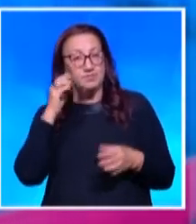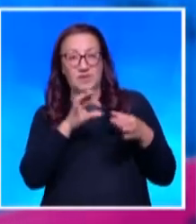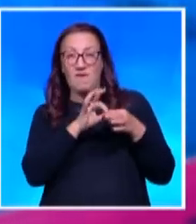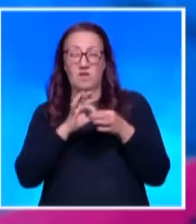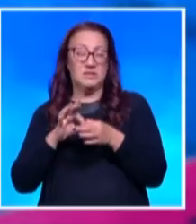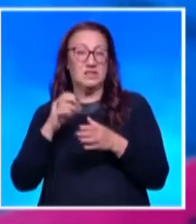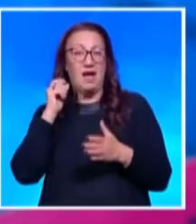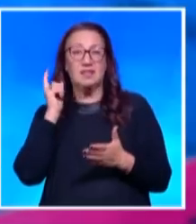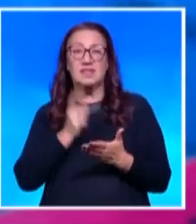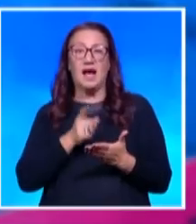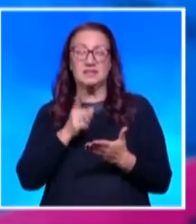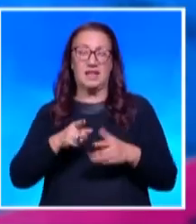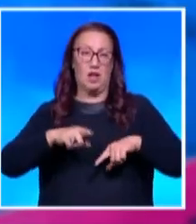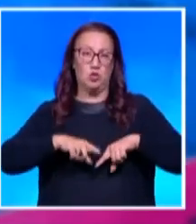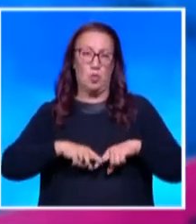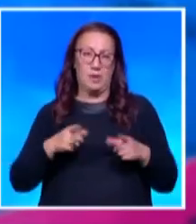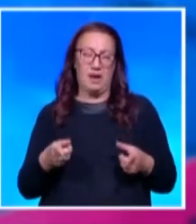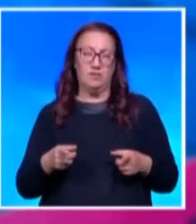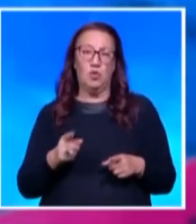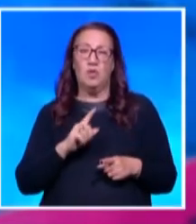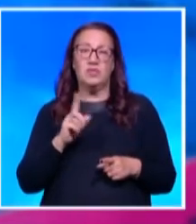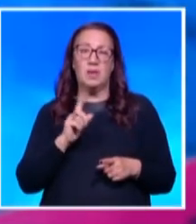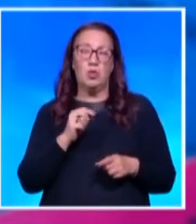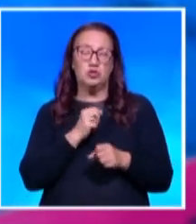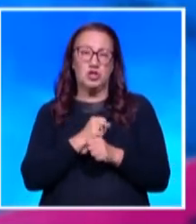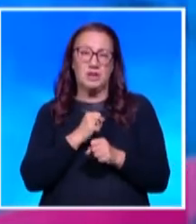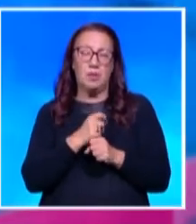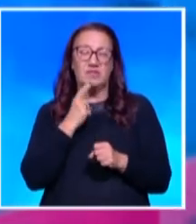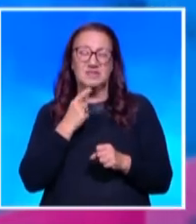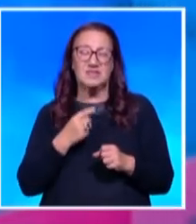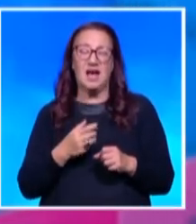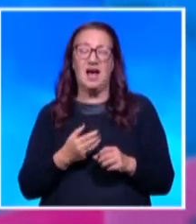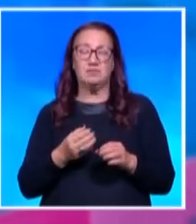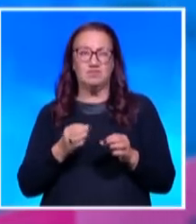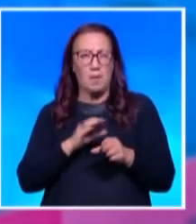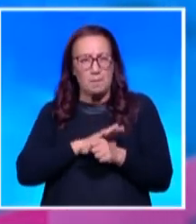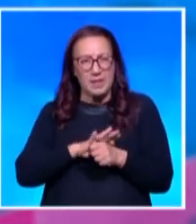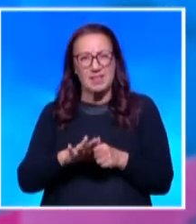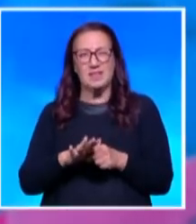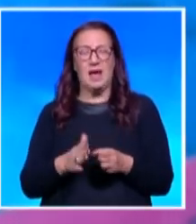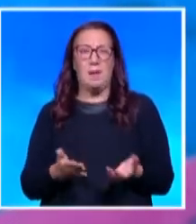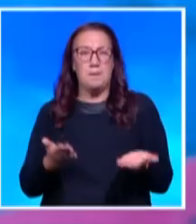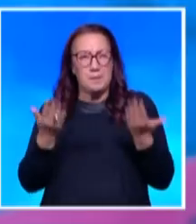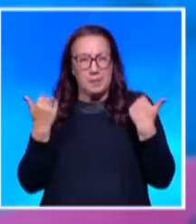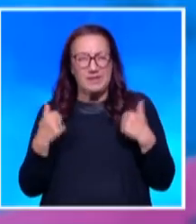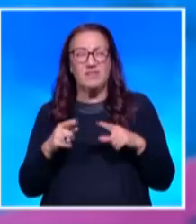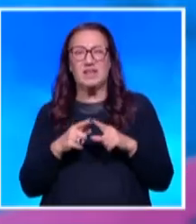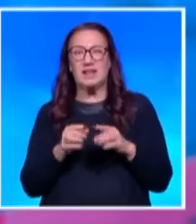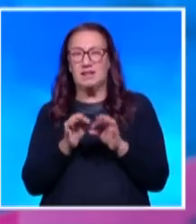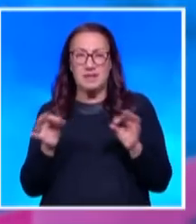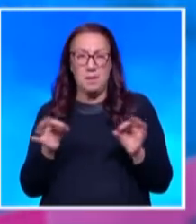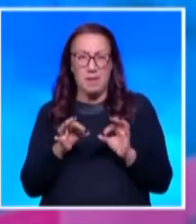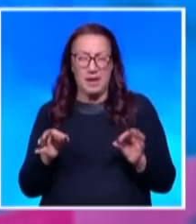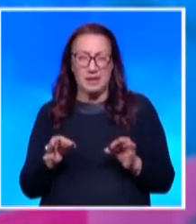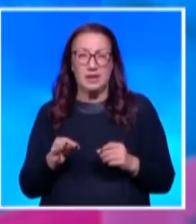наука те не могат да работят за целите на генералната превенция всъщност това което би могло да работи за целите на на генералната превенция